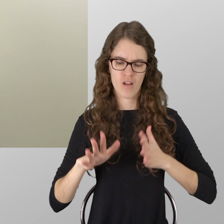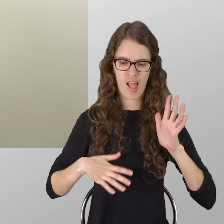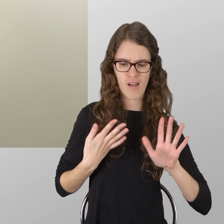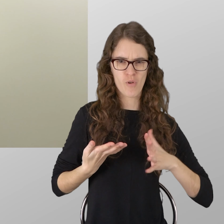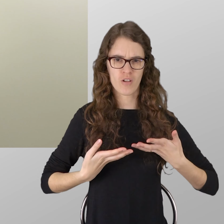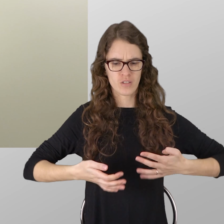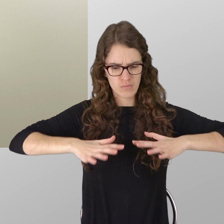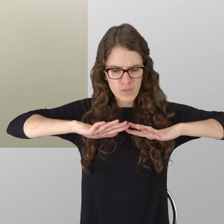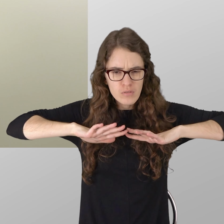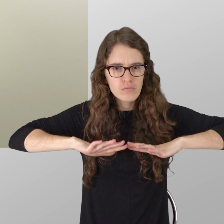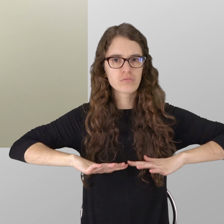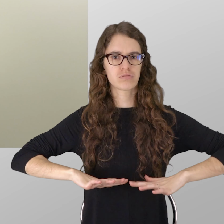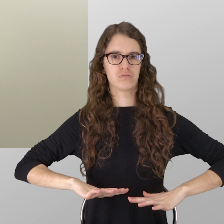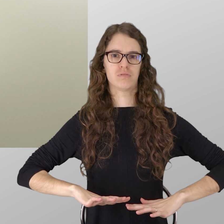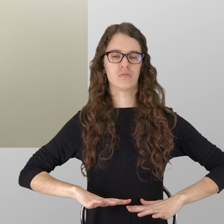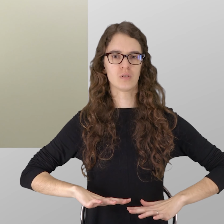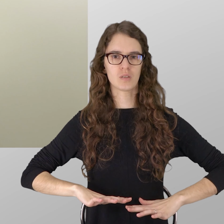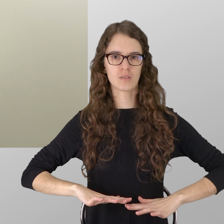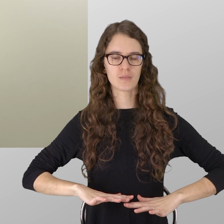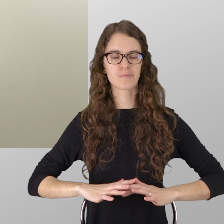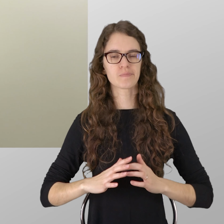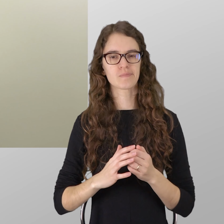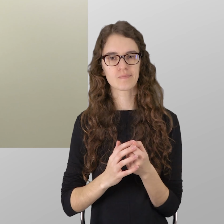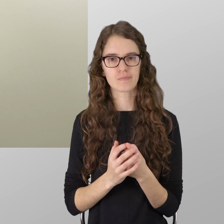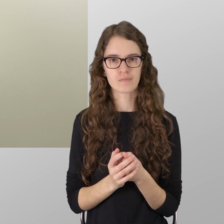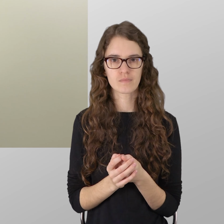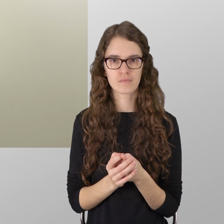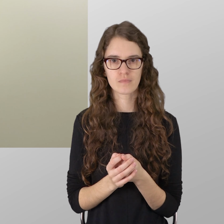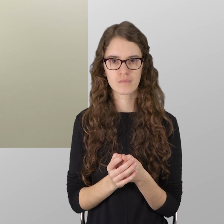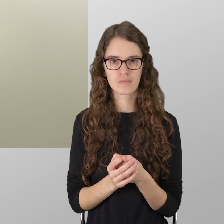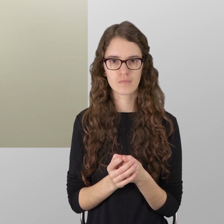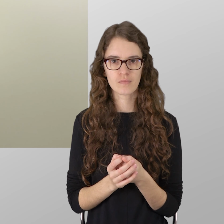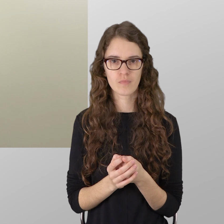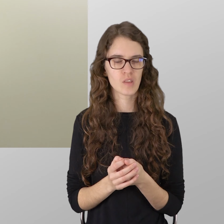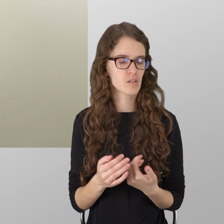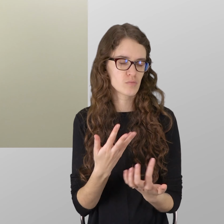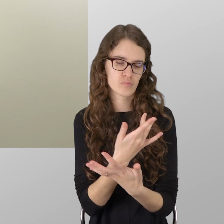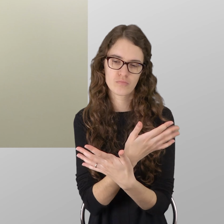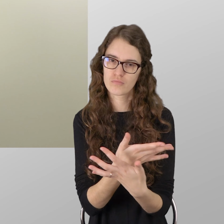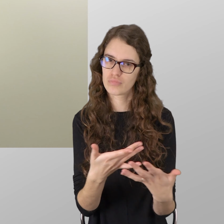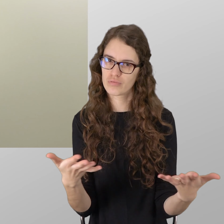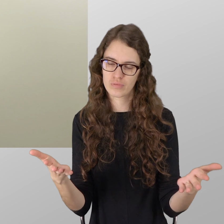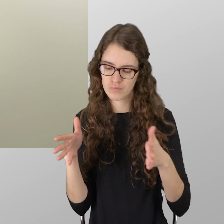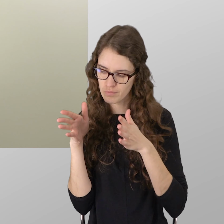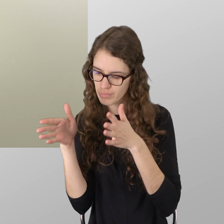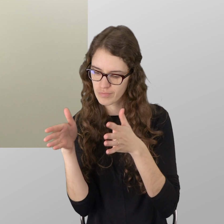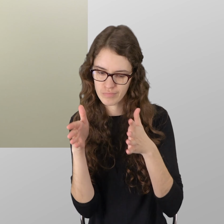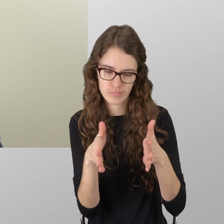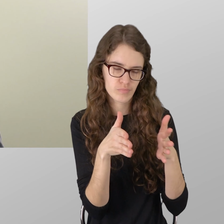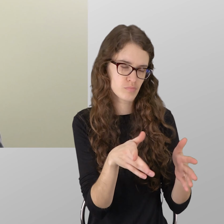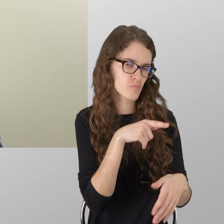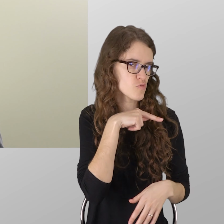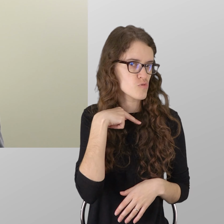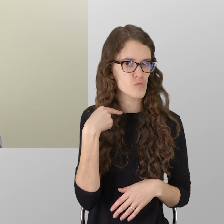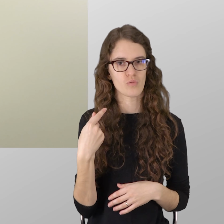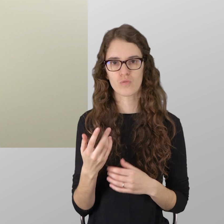emocijų kiekį. Būdu vengti šių emocijų yra begalia.